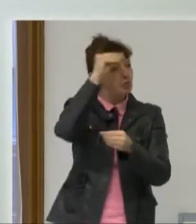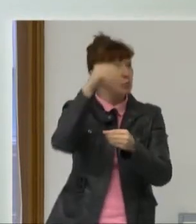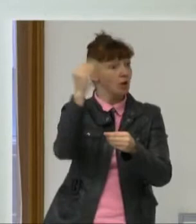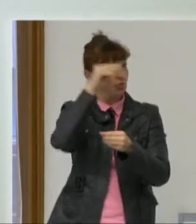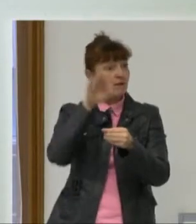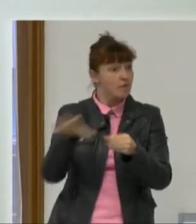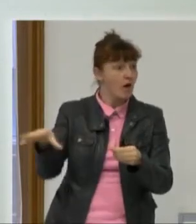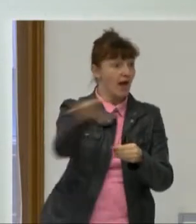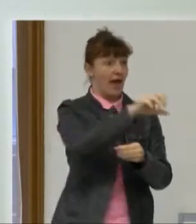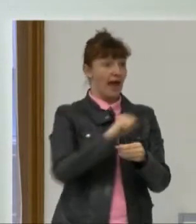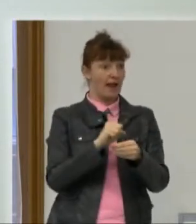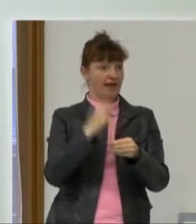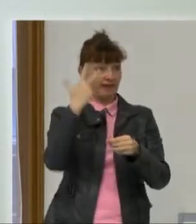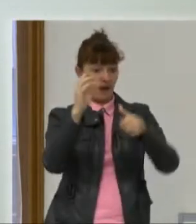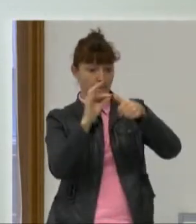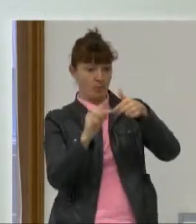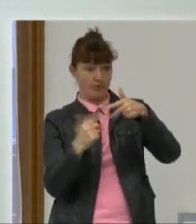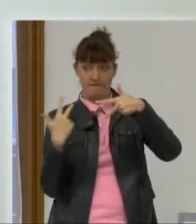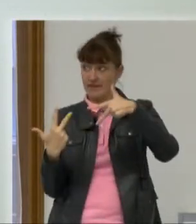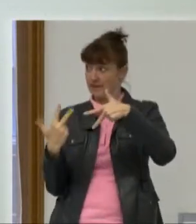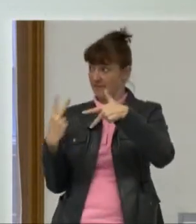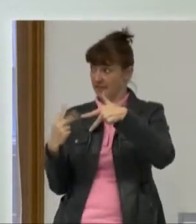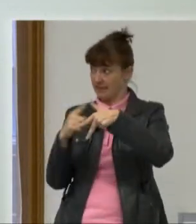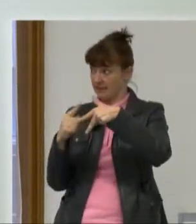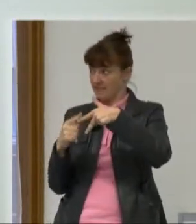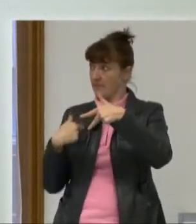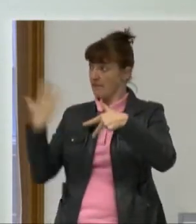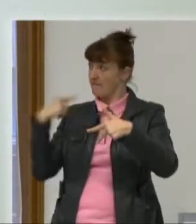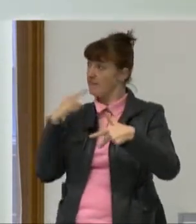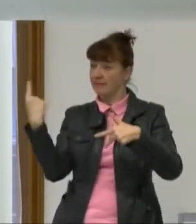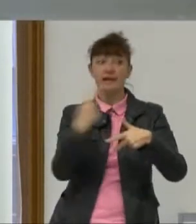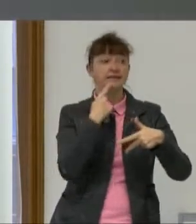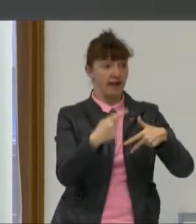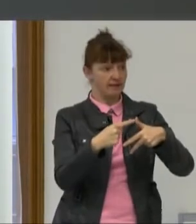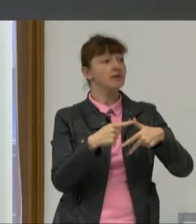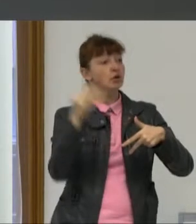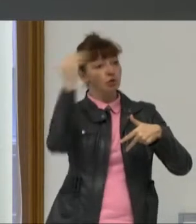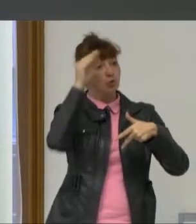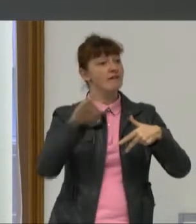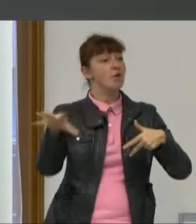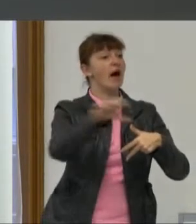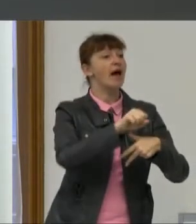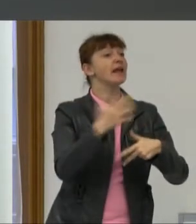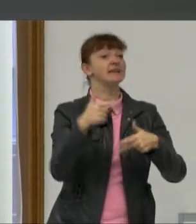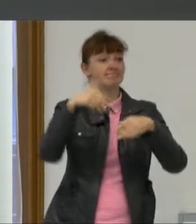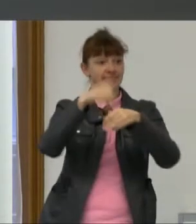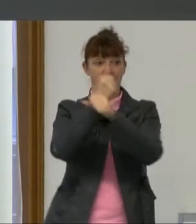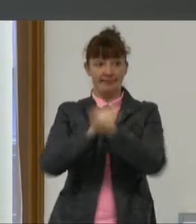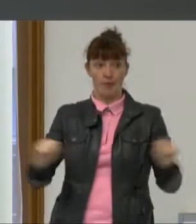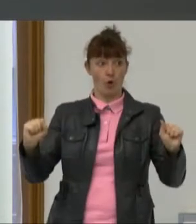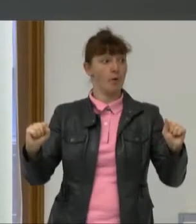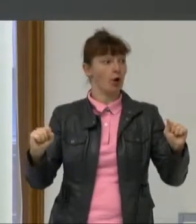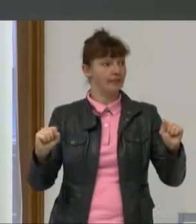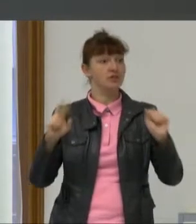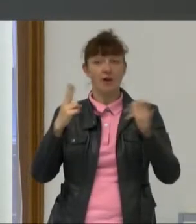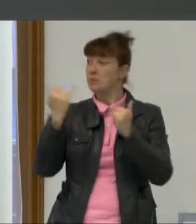mit diesen drei Charakteristikern festgemacht. Wir haben gesagt, eine Schule für alle ist demokratisch, weil jede,